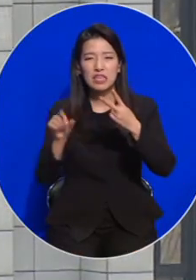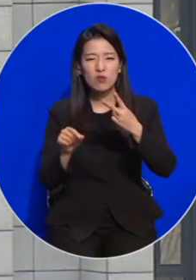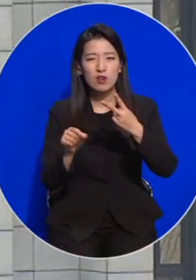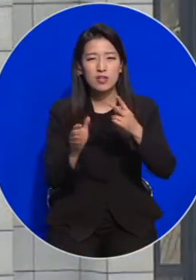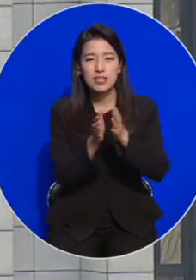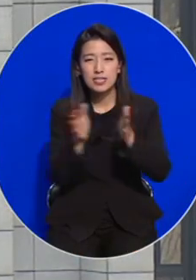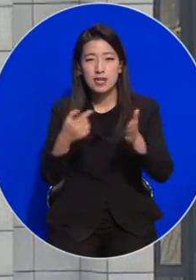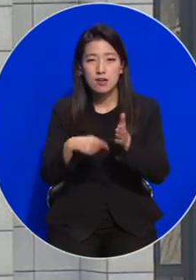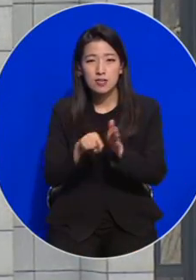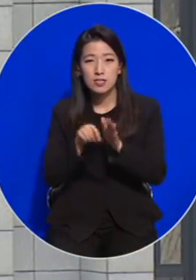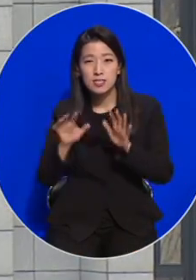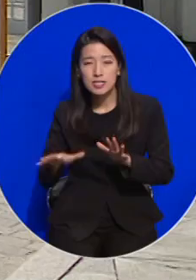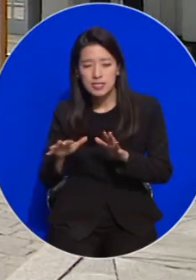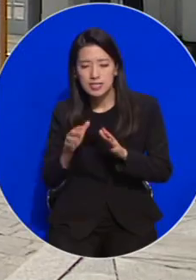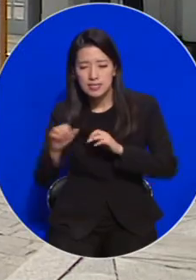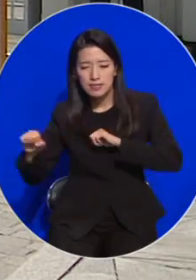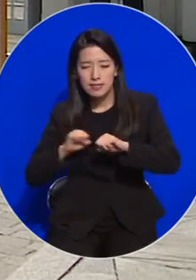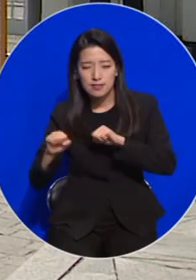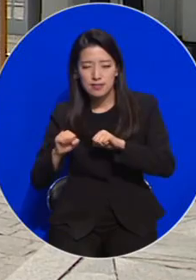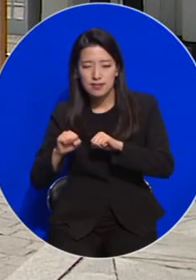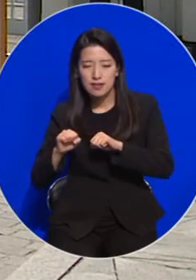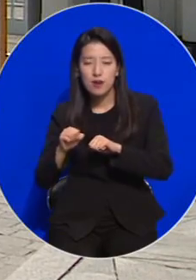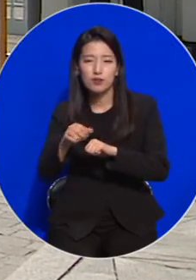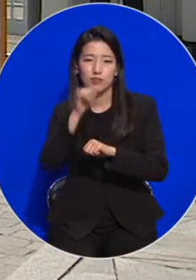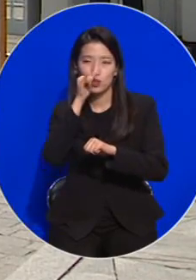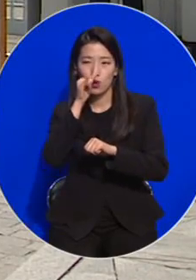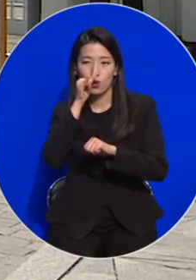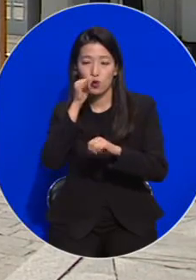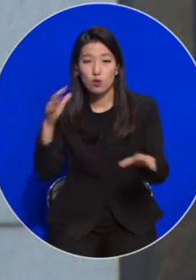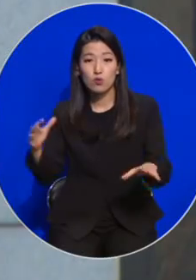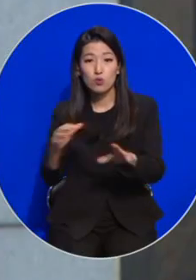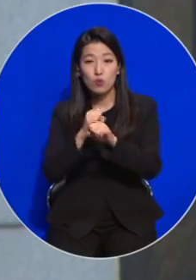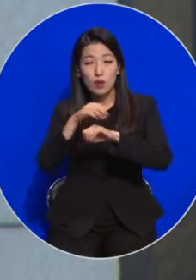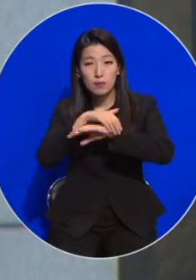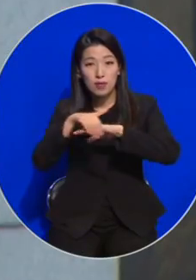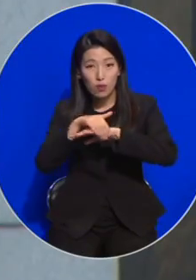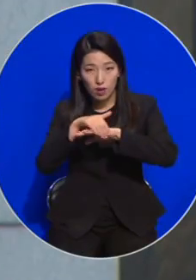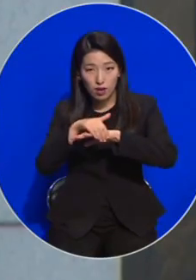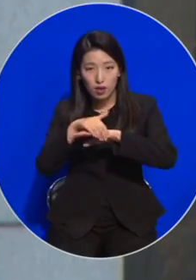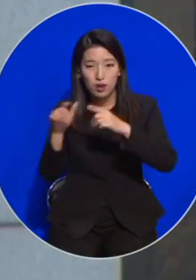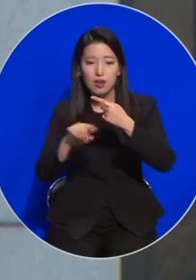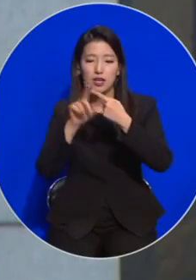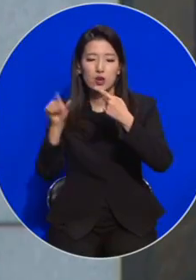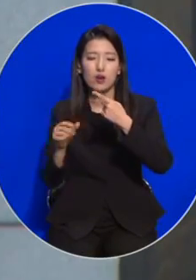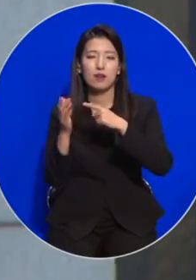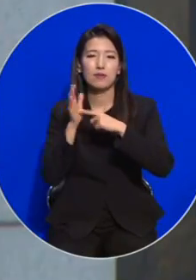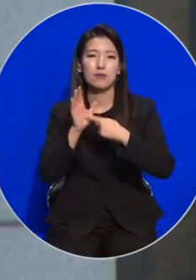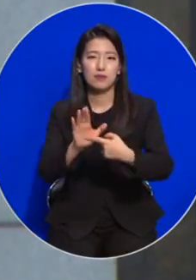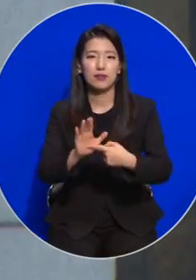한편 구체적인 접종 계획은 다음 달 중 발표할 예정입니다. KTV 박지선입니다.